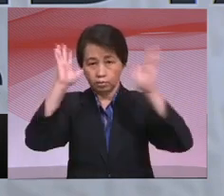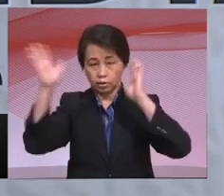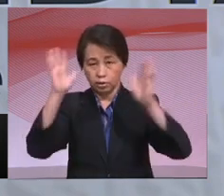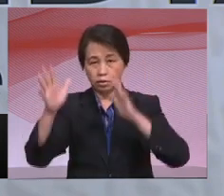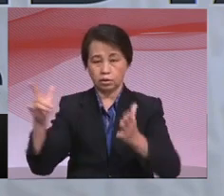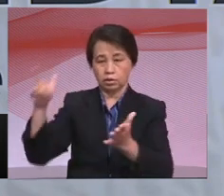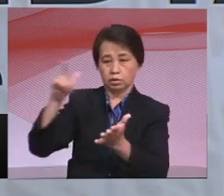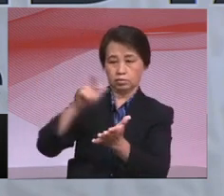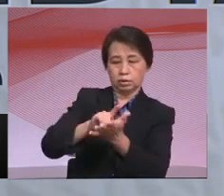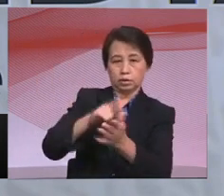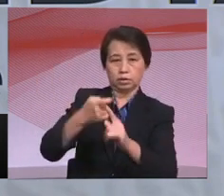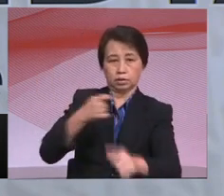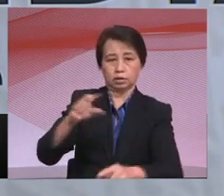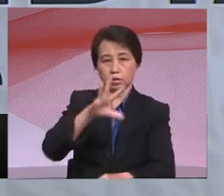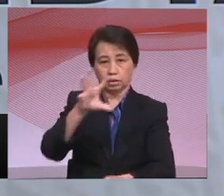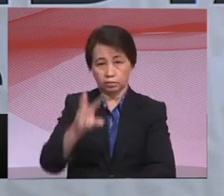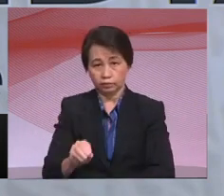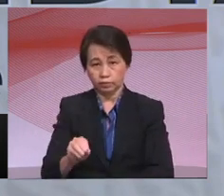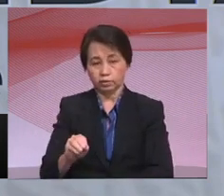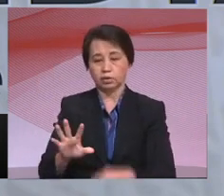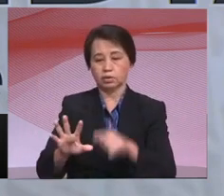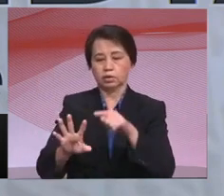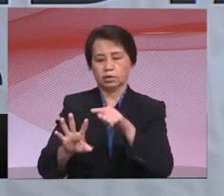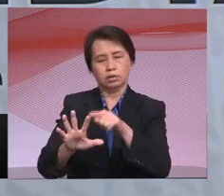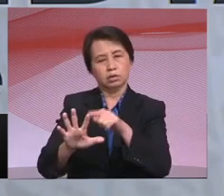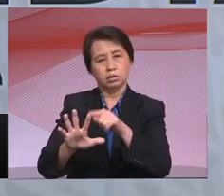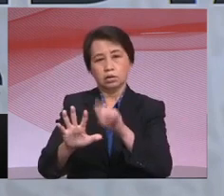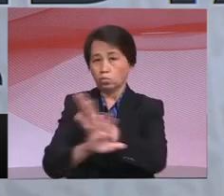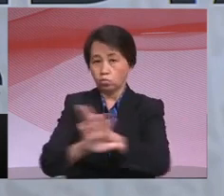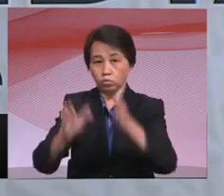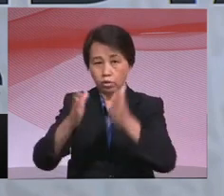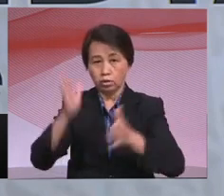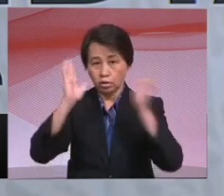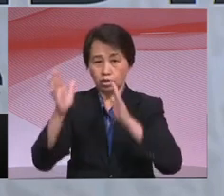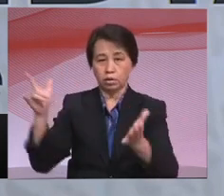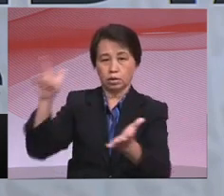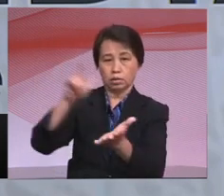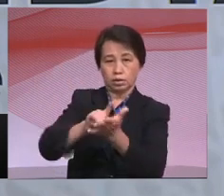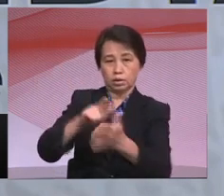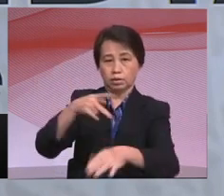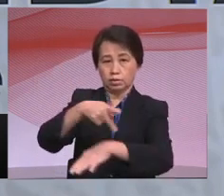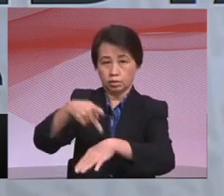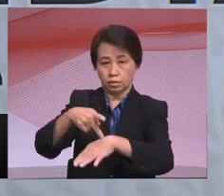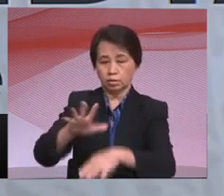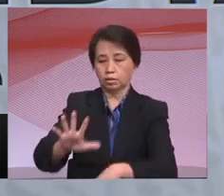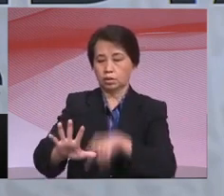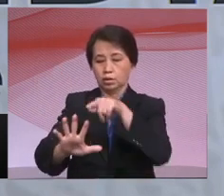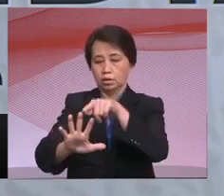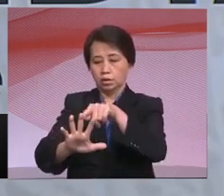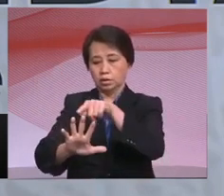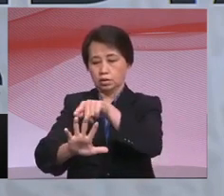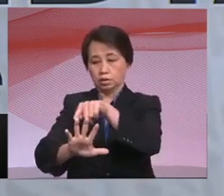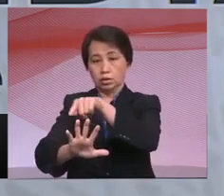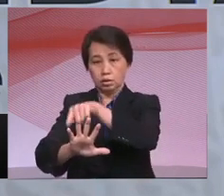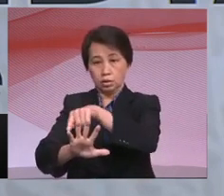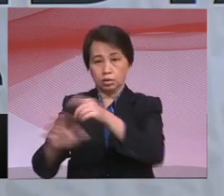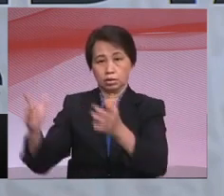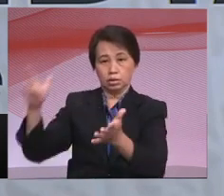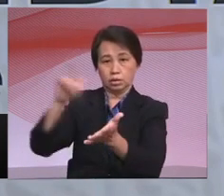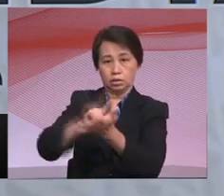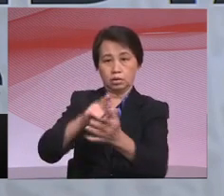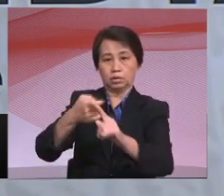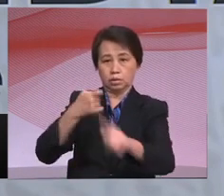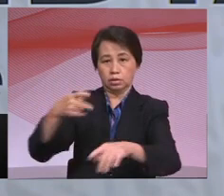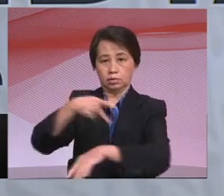bukan warga negara yang pulang daripada Afrika Selatan dan satu bukan warga negara pulang daripada Filipina dan 3 warga negara pulang daripada